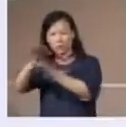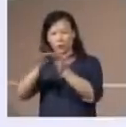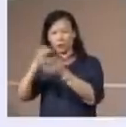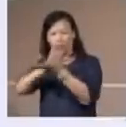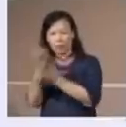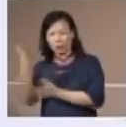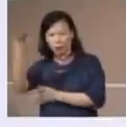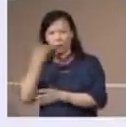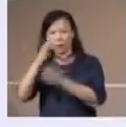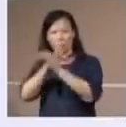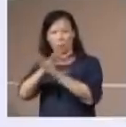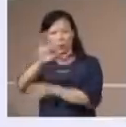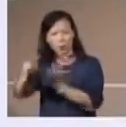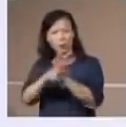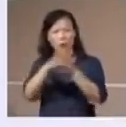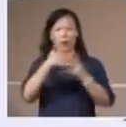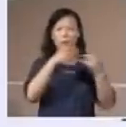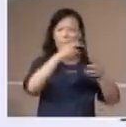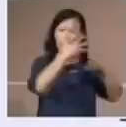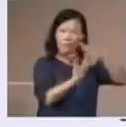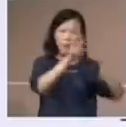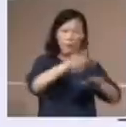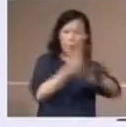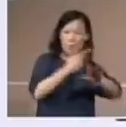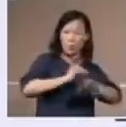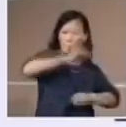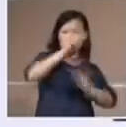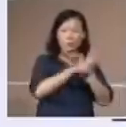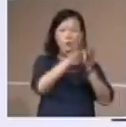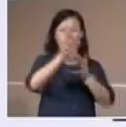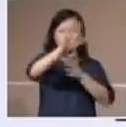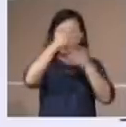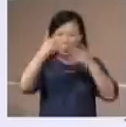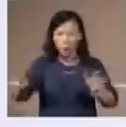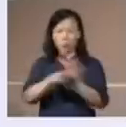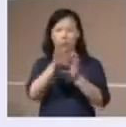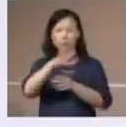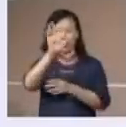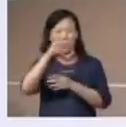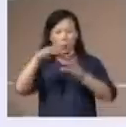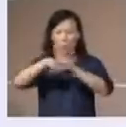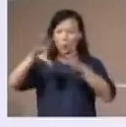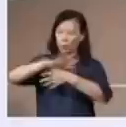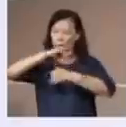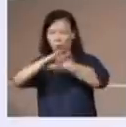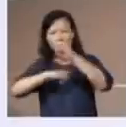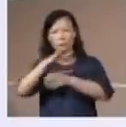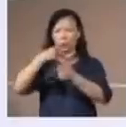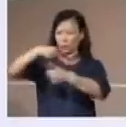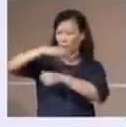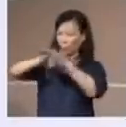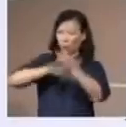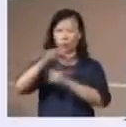市场，啊，但是啊，美国嘛是咱高科技，啊，那其他咱的真济吼，咱的这个文化活动、教育活